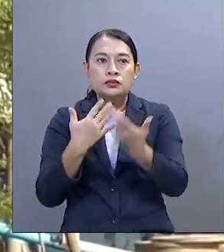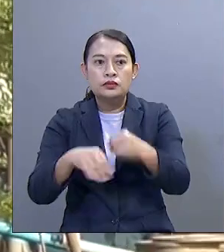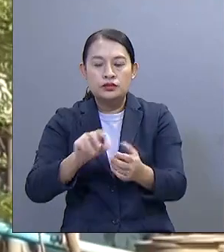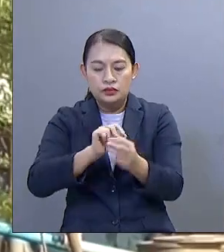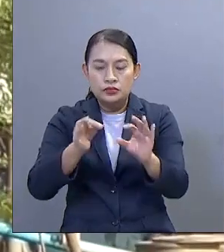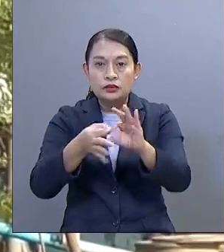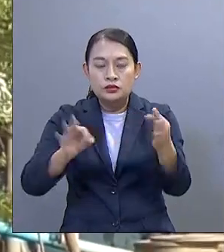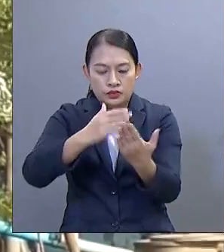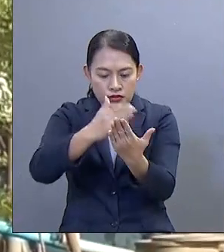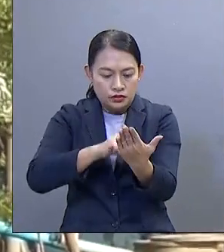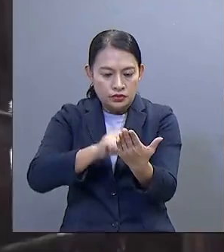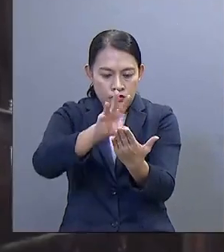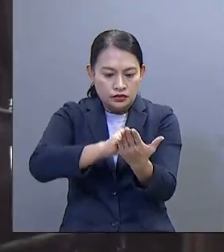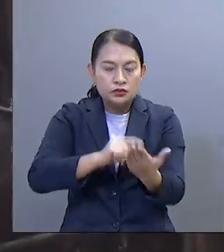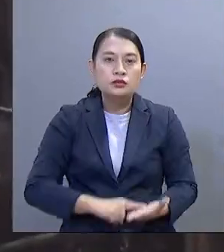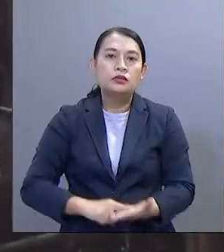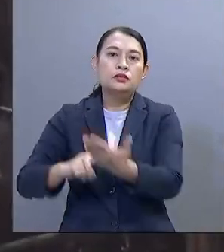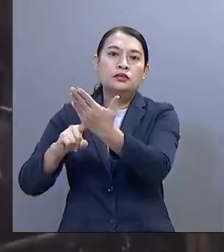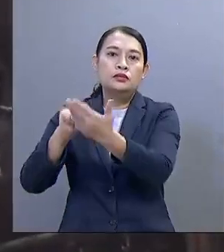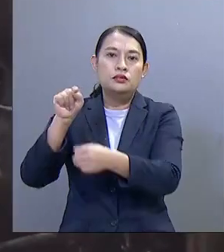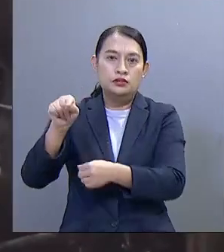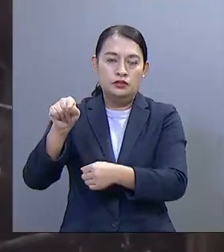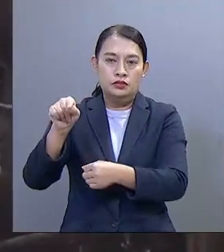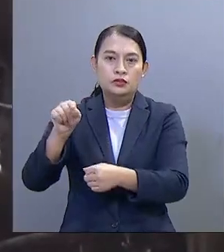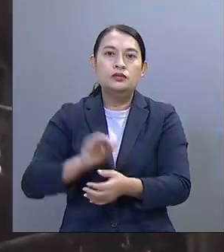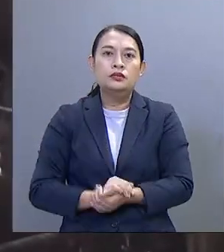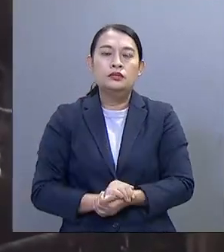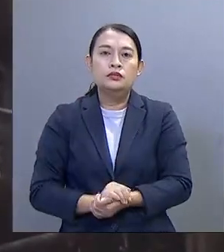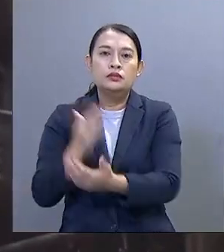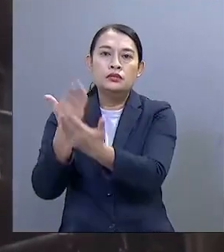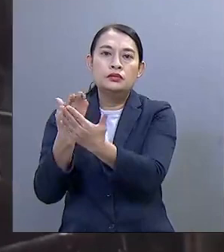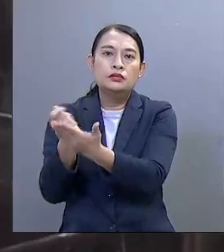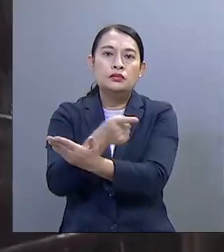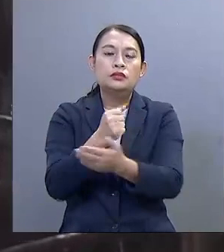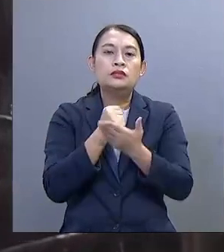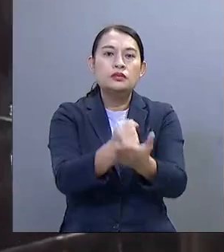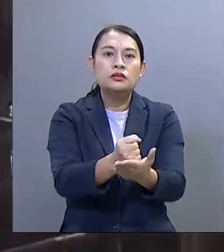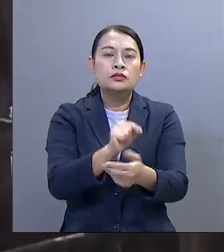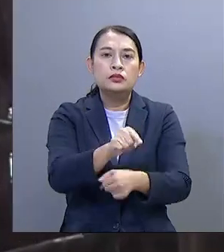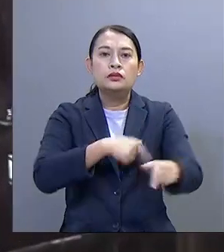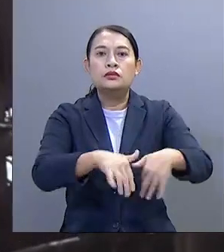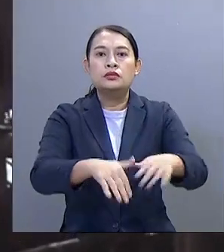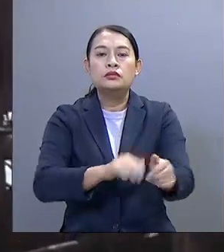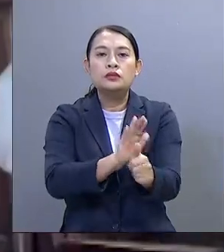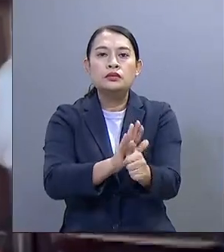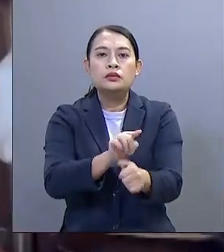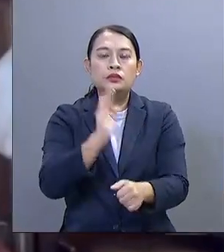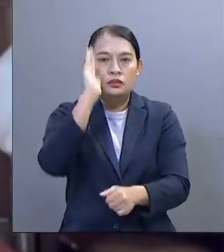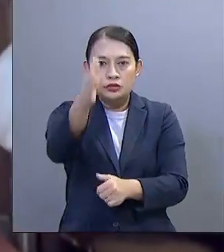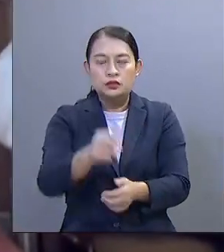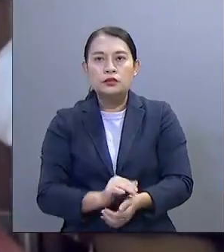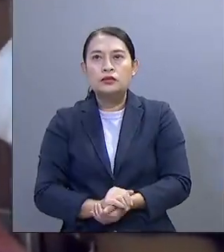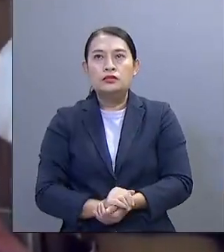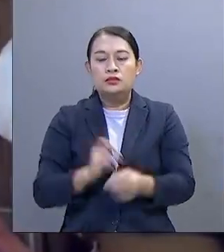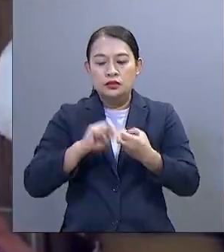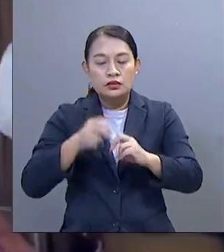andเสนอทดเชยค่าเสียหายให้กบชาบากัต่อไปก็เจอทงอทก